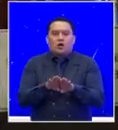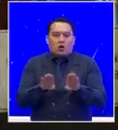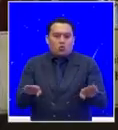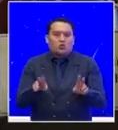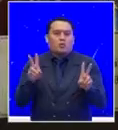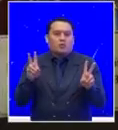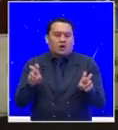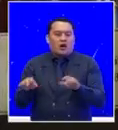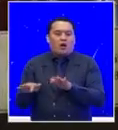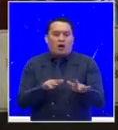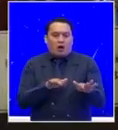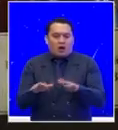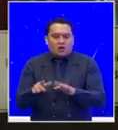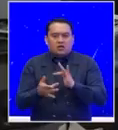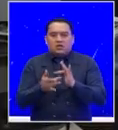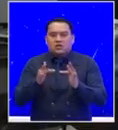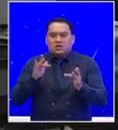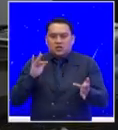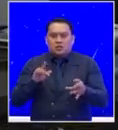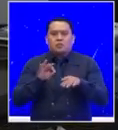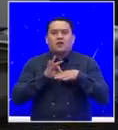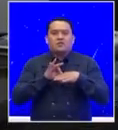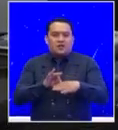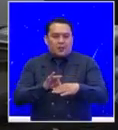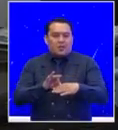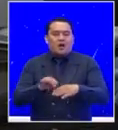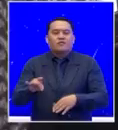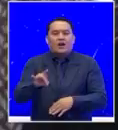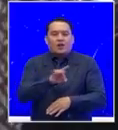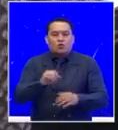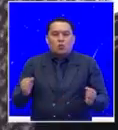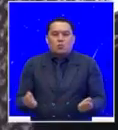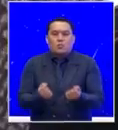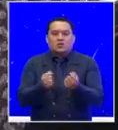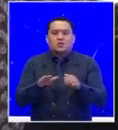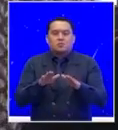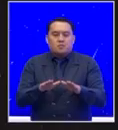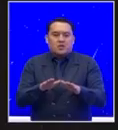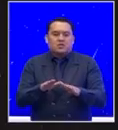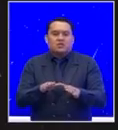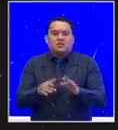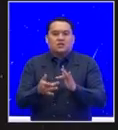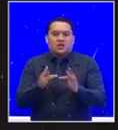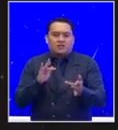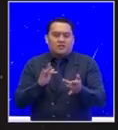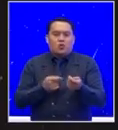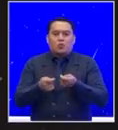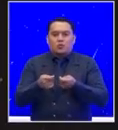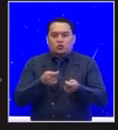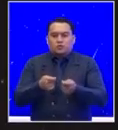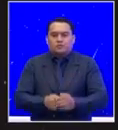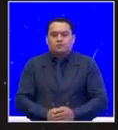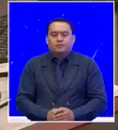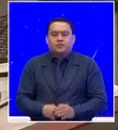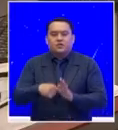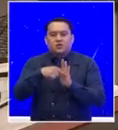дороге» в этом году состоялась на интернет-просторах. В техническом плане в районах ее поддержали местные блогеры. С 17 по 18